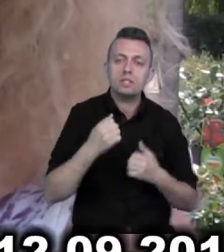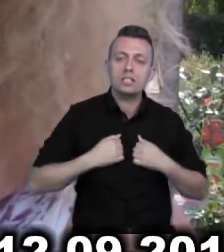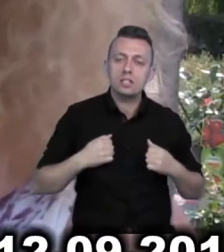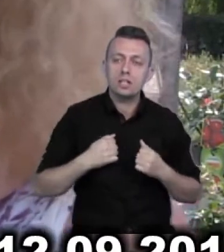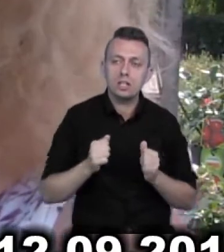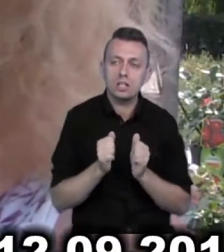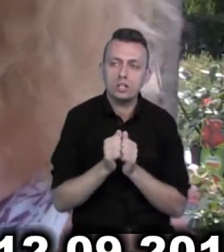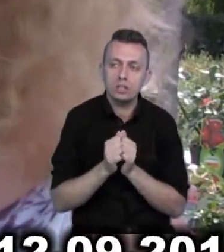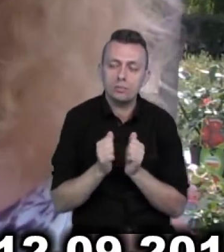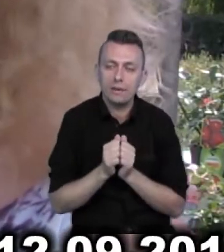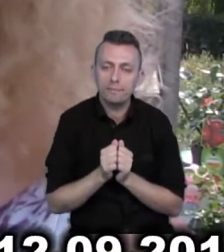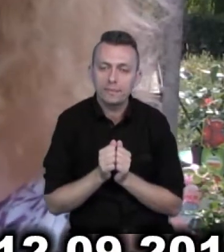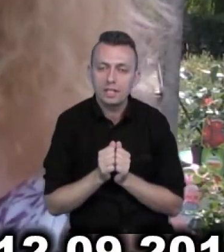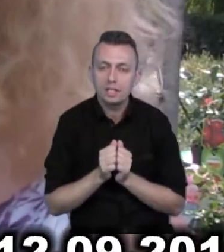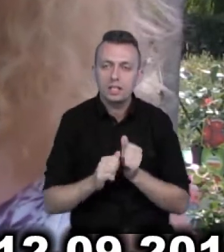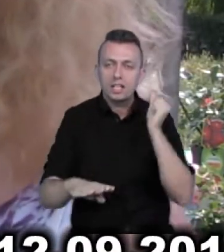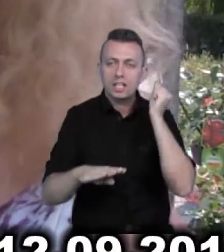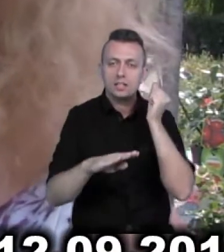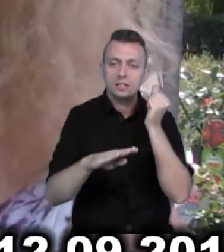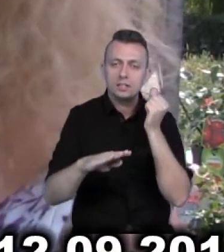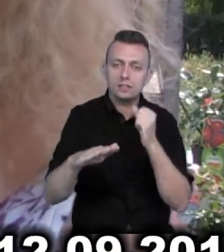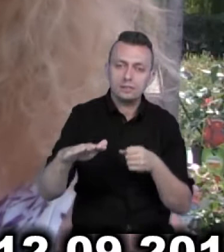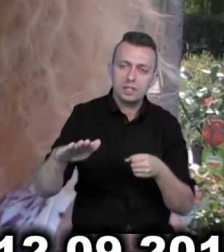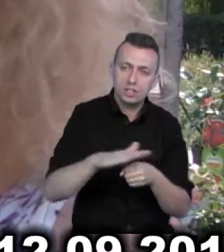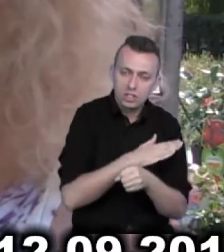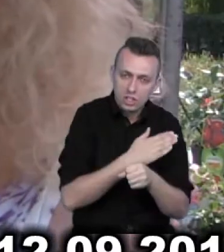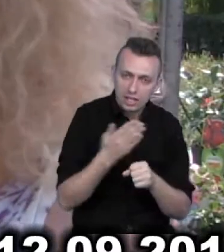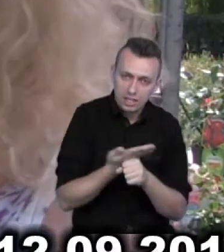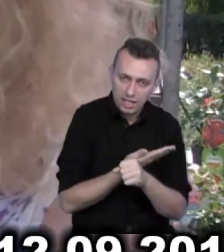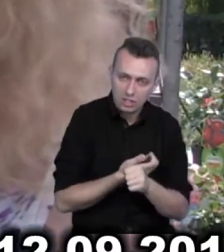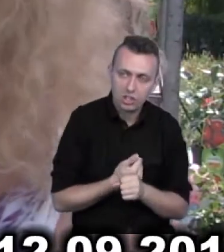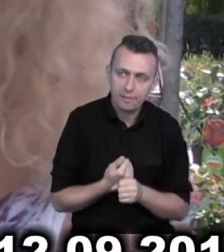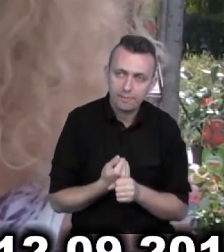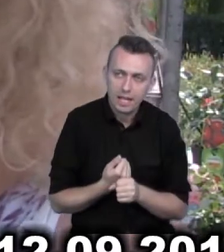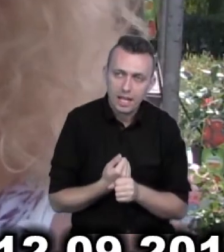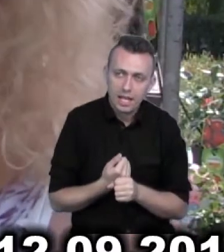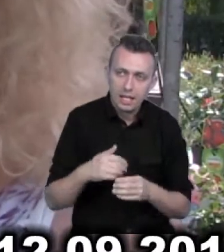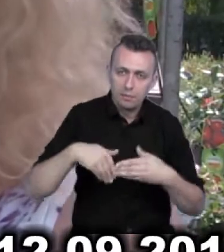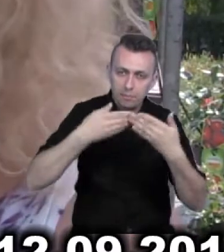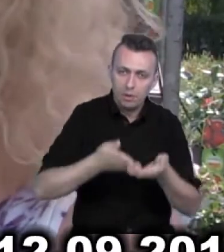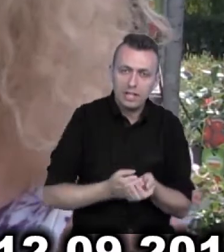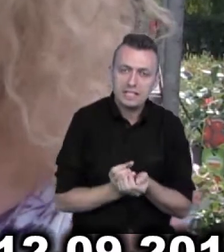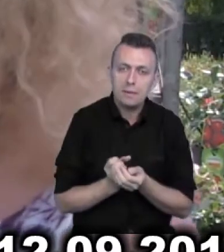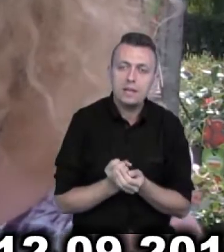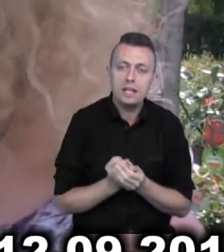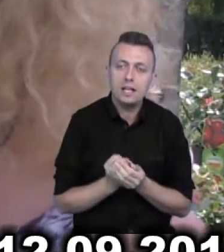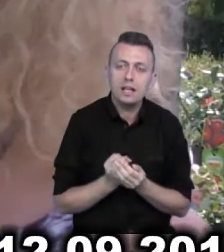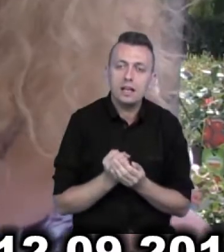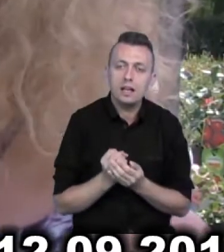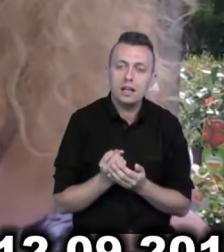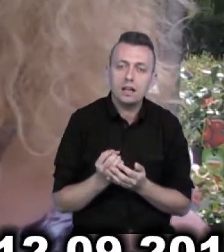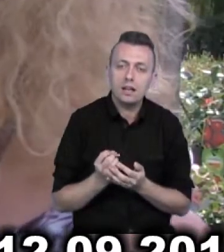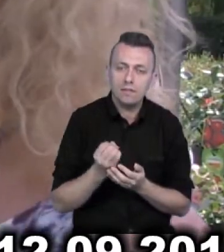zalecamy cięcie radykalne wiosną, takie odmładzające, natomiast jesienią tylko obcinamy